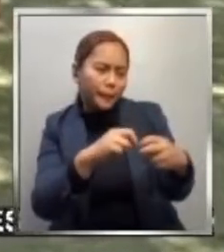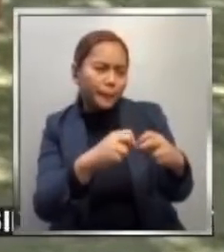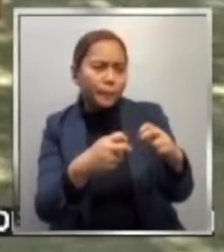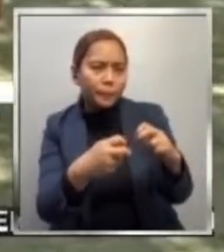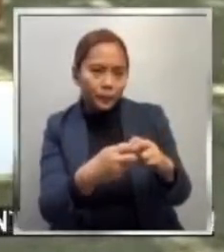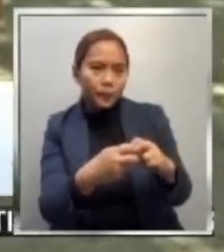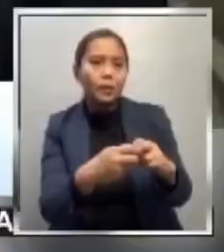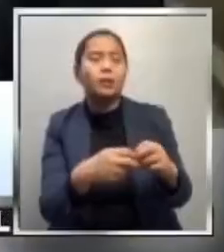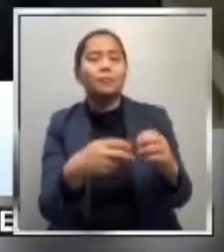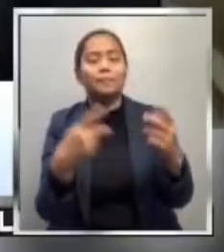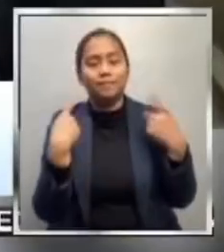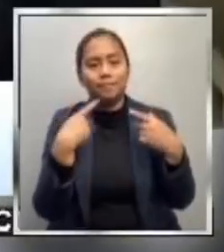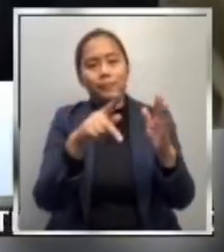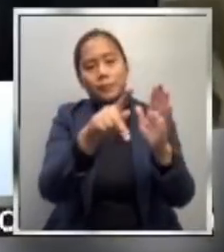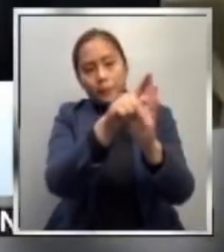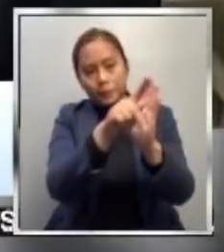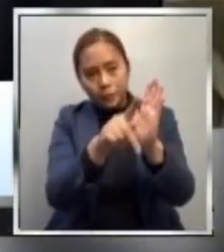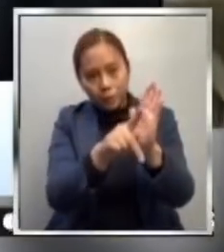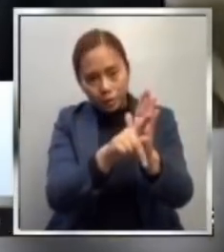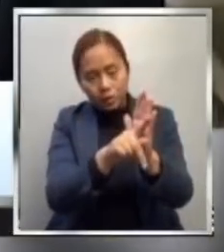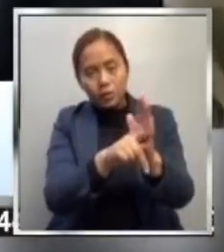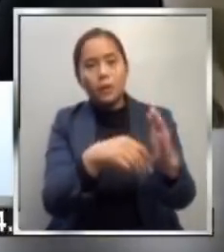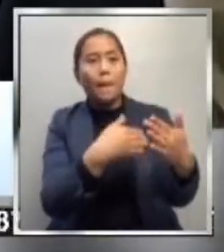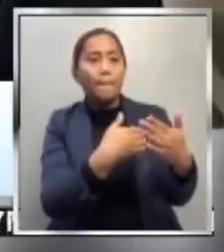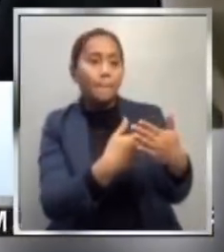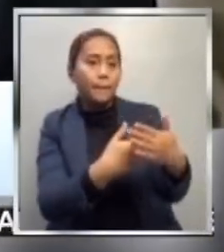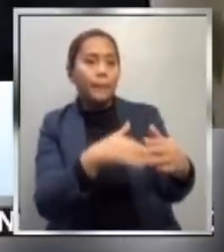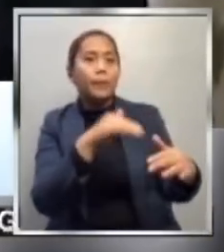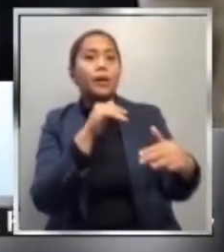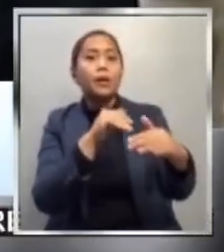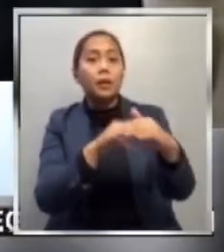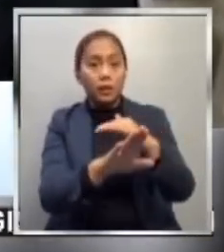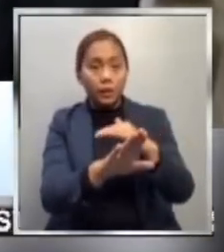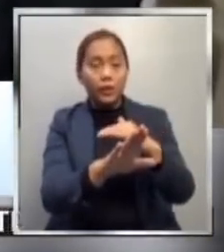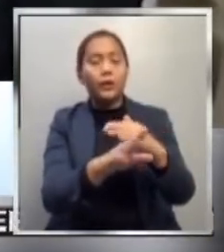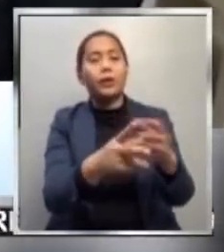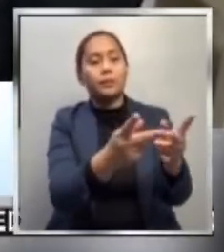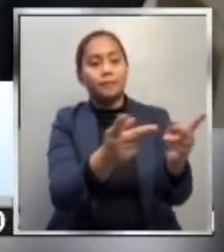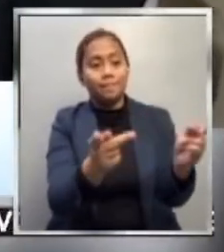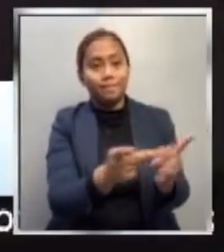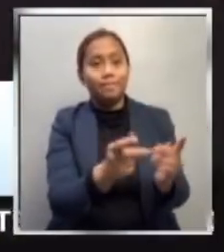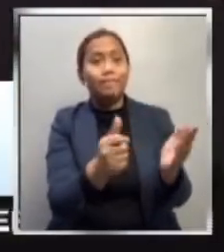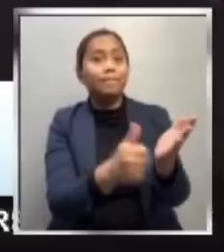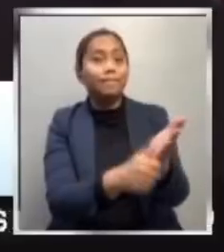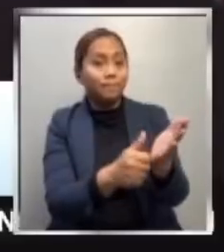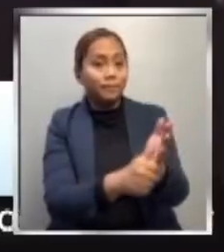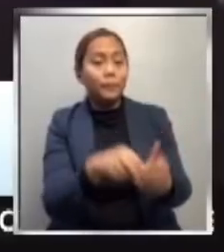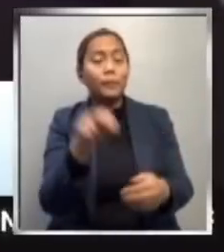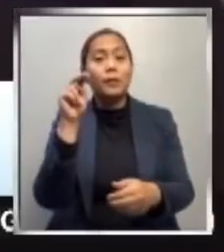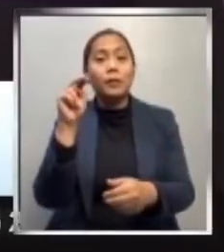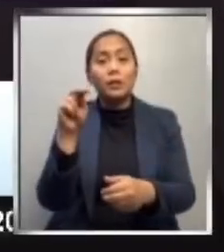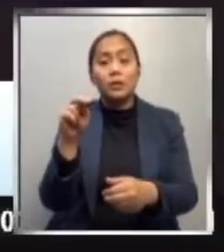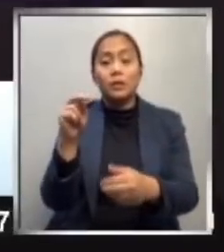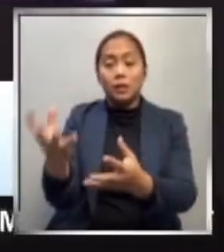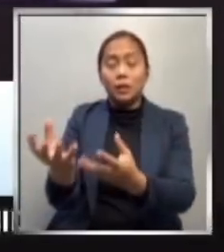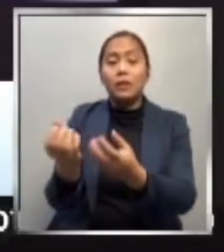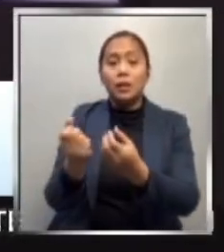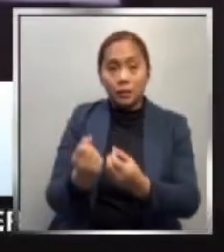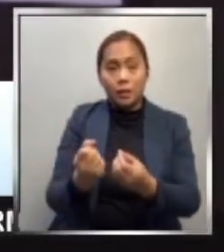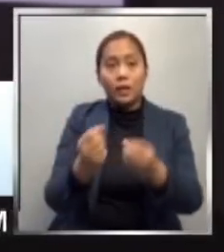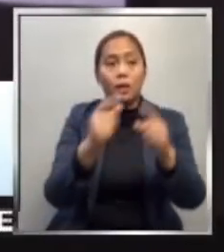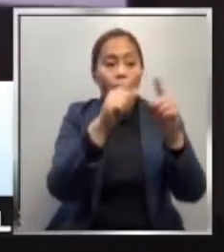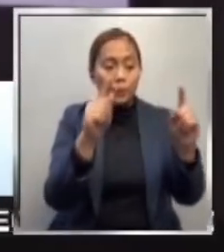munang dumaan sa infirmary o inspection area para kumuha ng form at para sa contact tracing. Kaya lang merong mga senior citizen